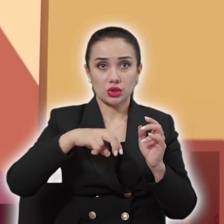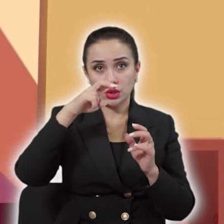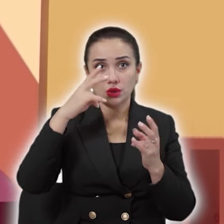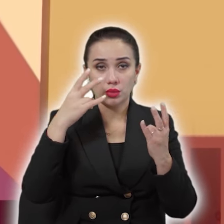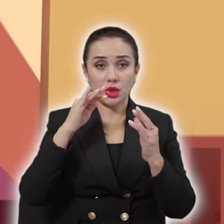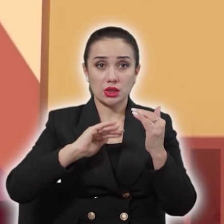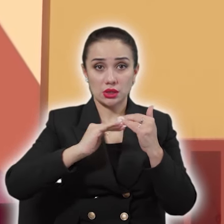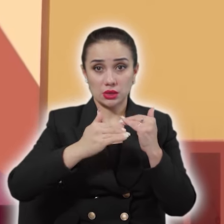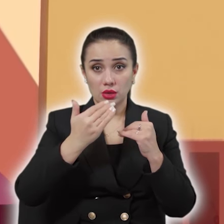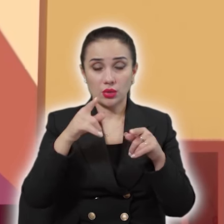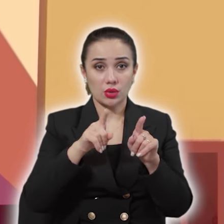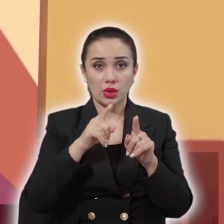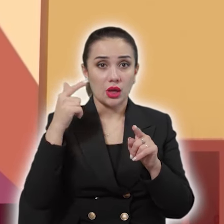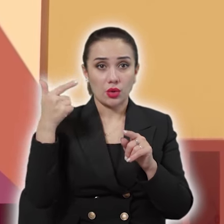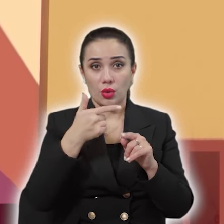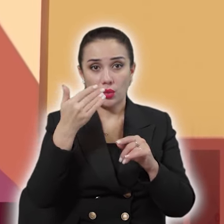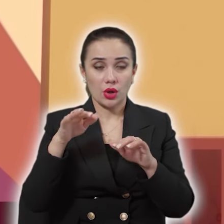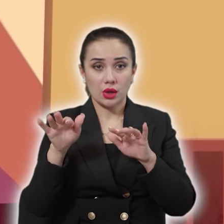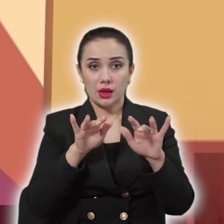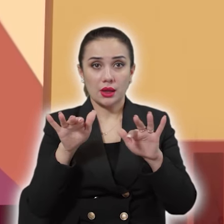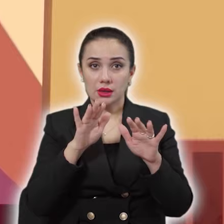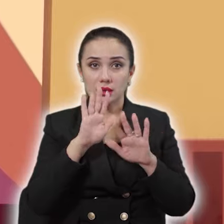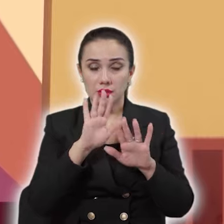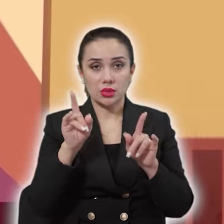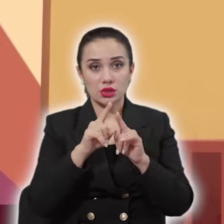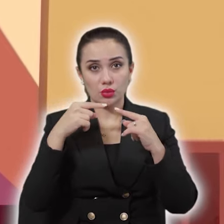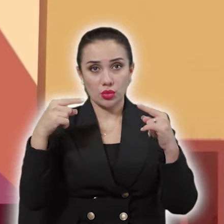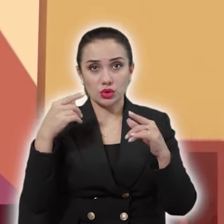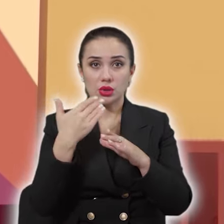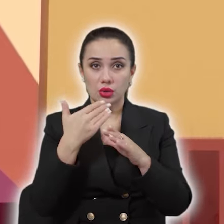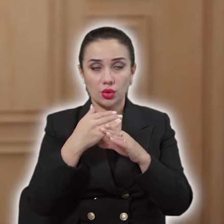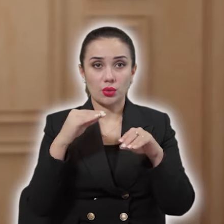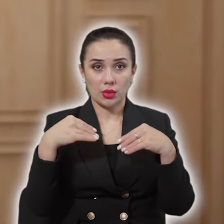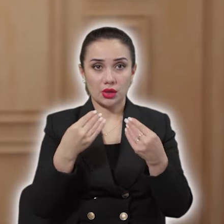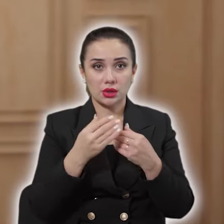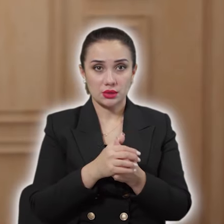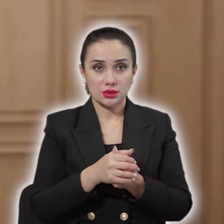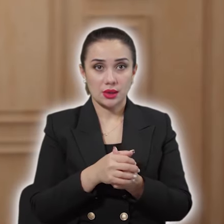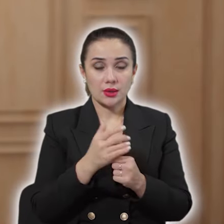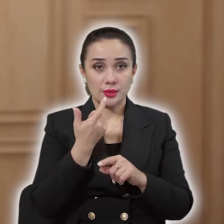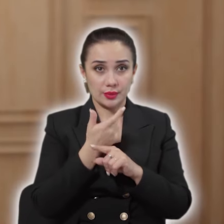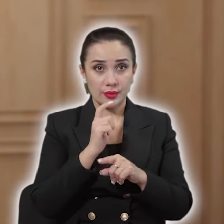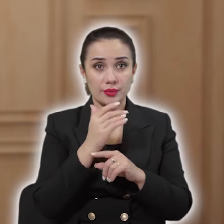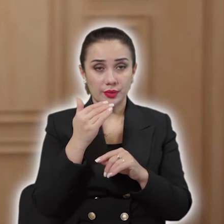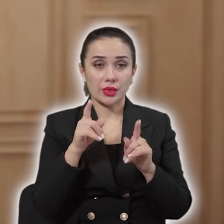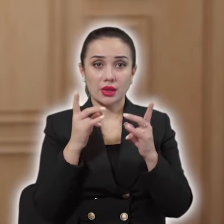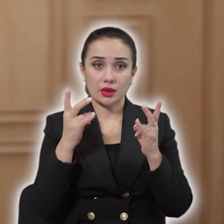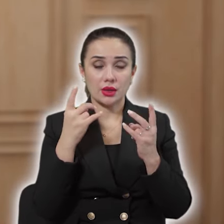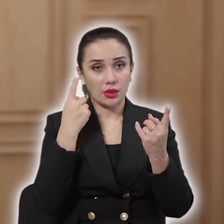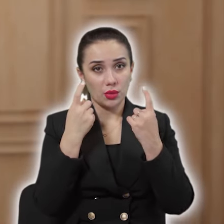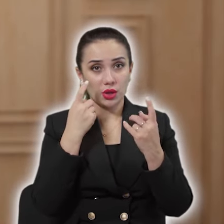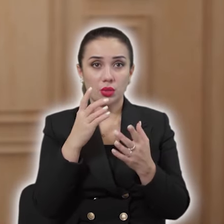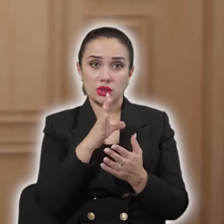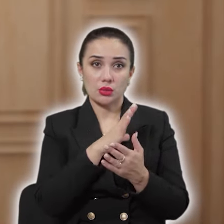olish kerak. Zinapoyalar yordamida qo'pol harakatlar qilmasdan boshqalarga ham ko'maklashing. Juda yaxshi. Rosa